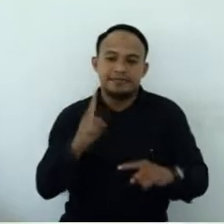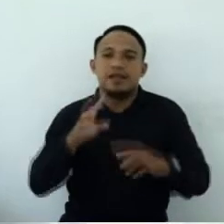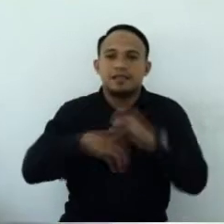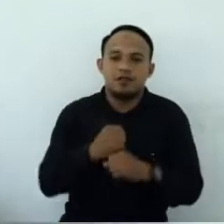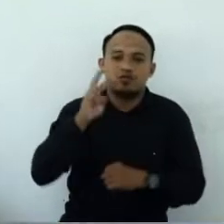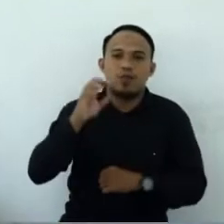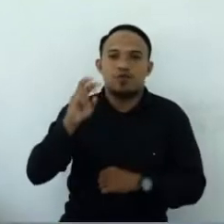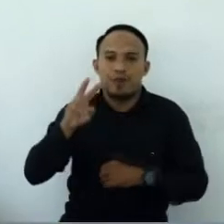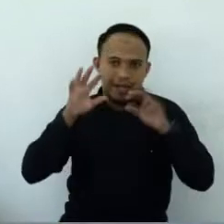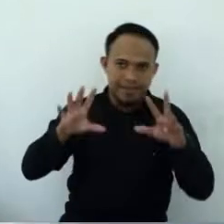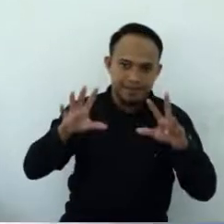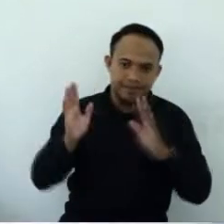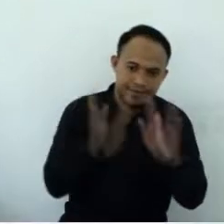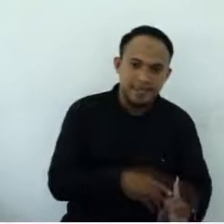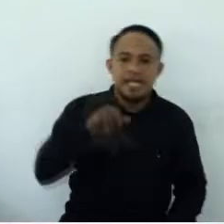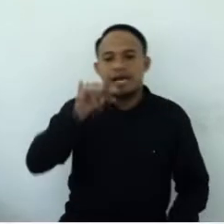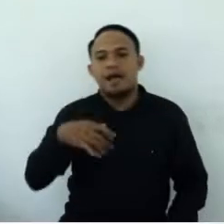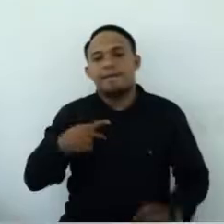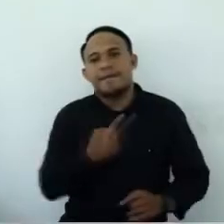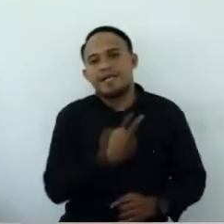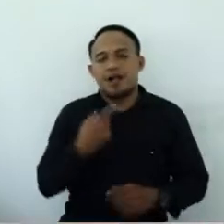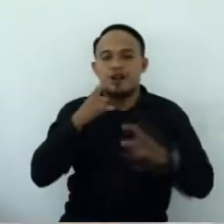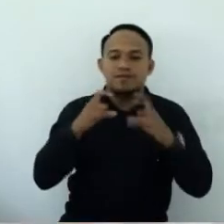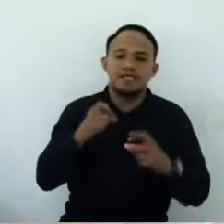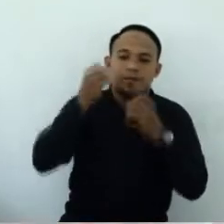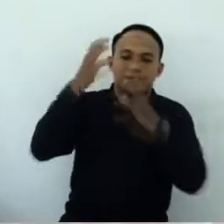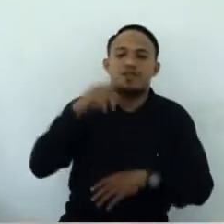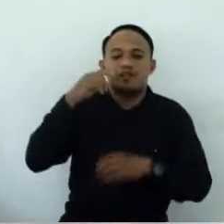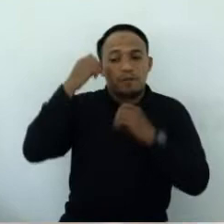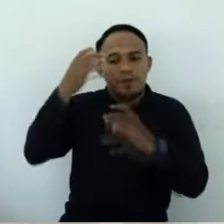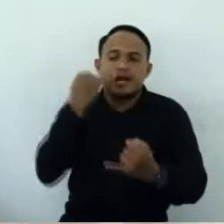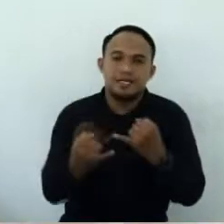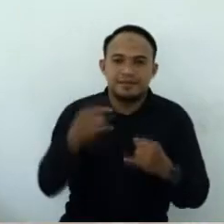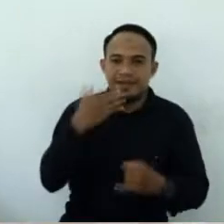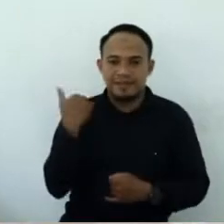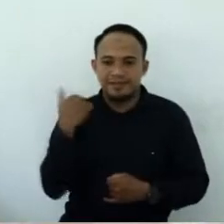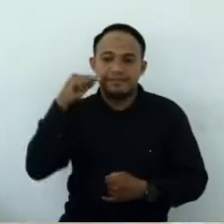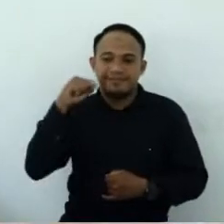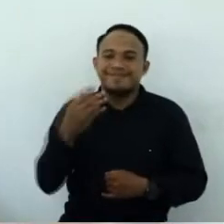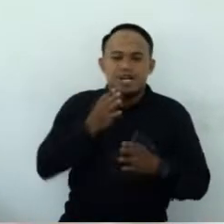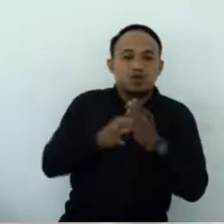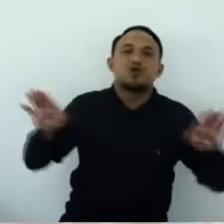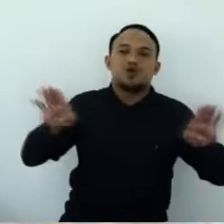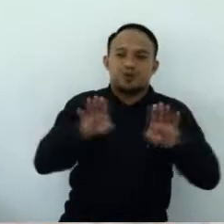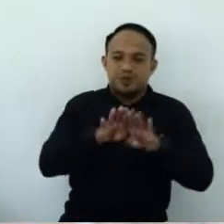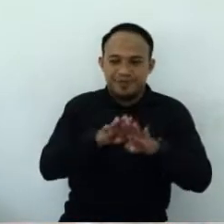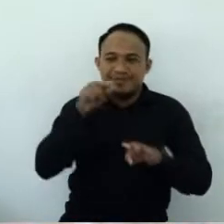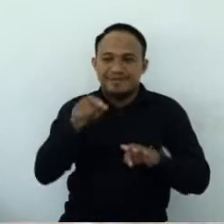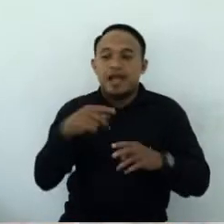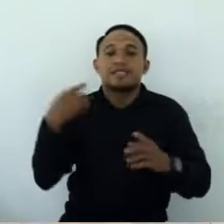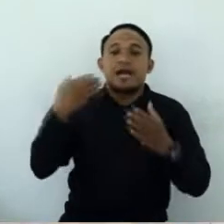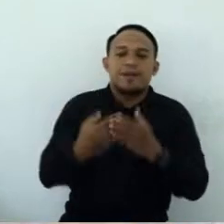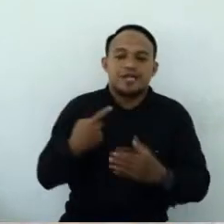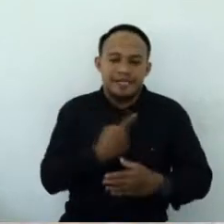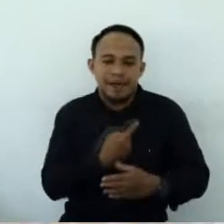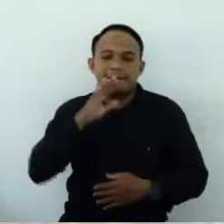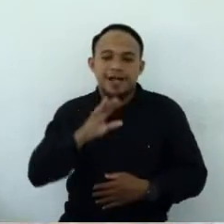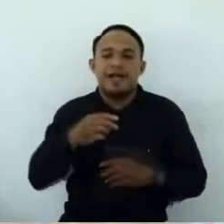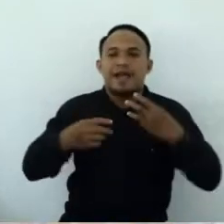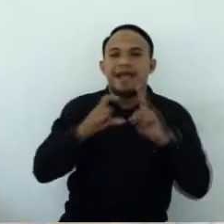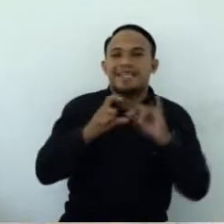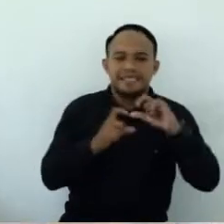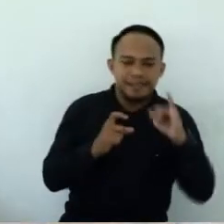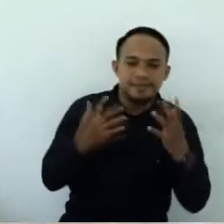2 tahun 2028 setiap Mitra kominfotik di terakhir tadi sekaligus menutup jumpa kita